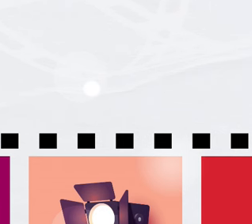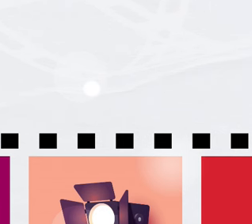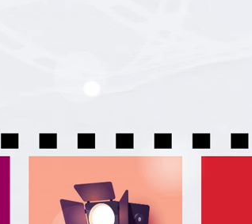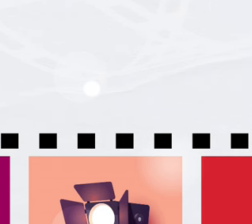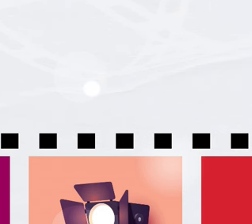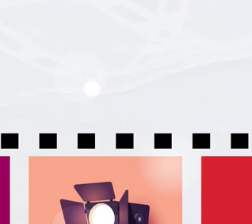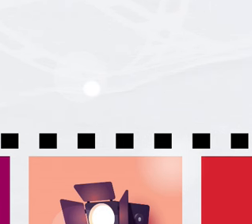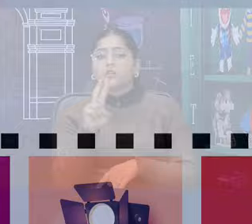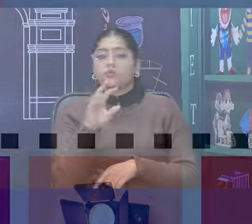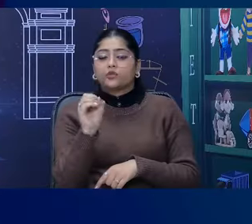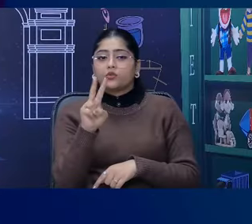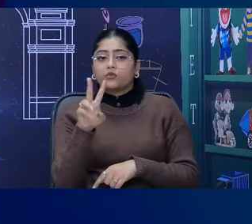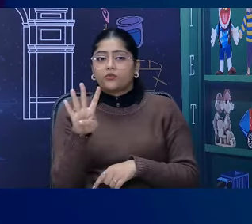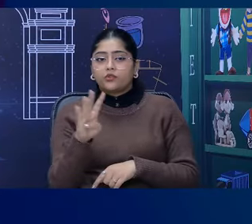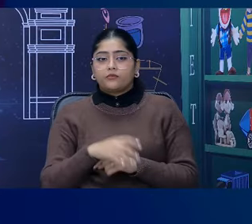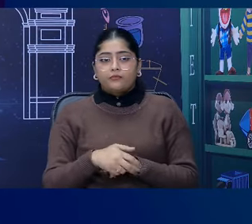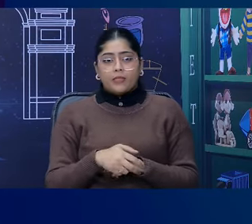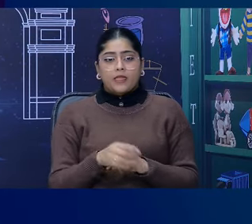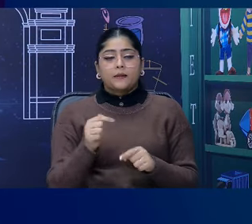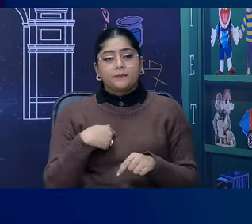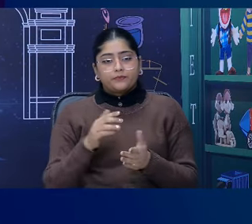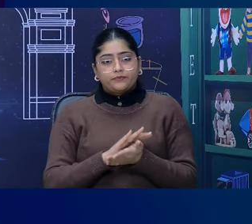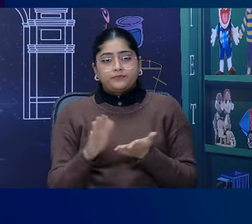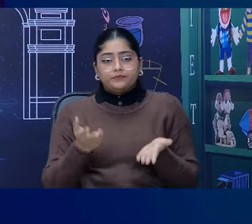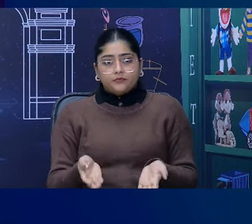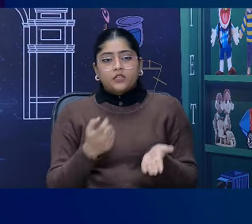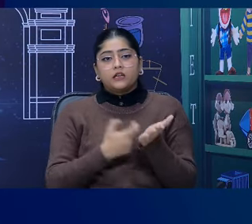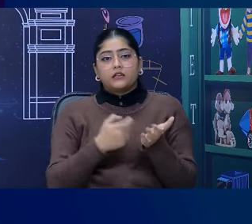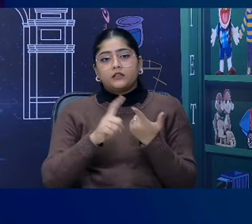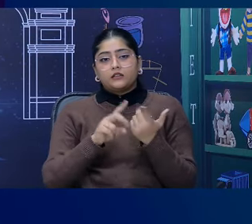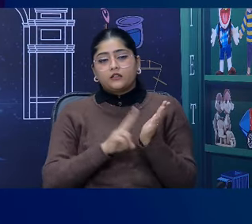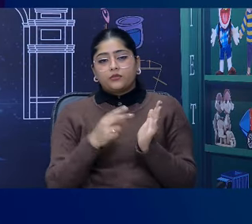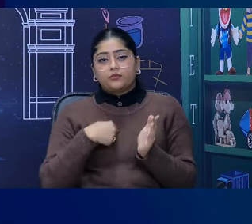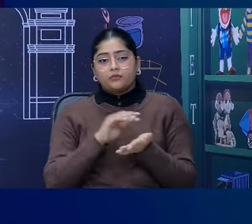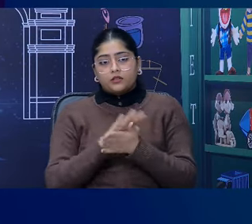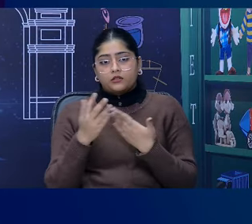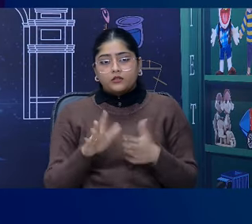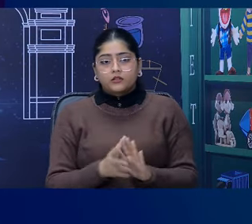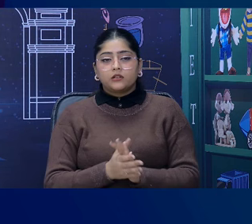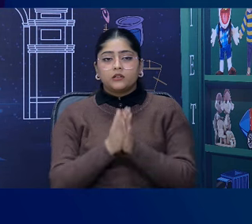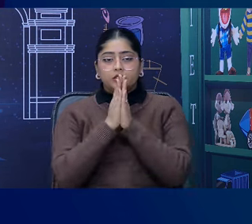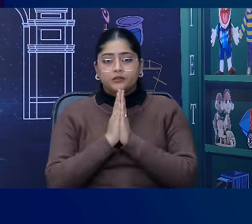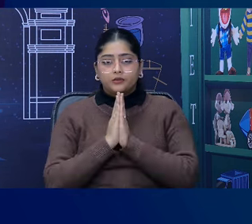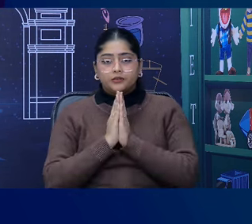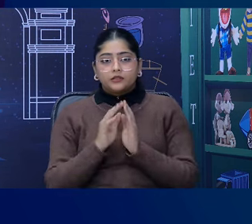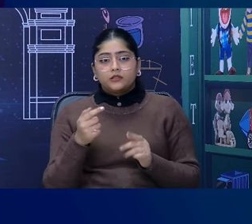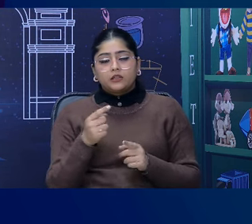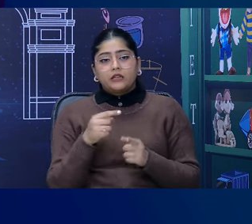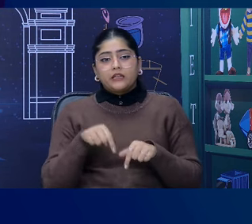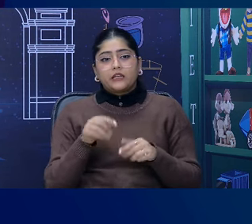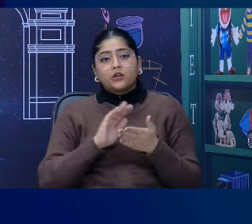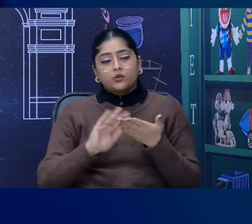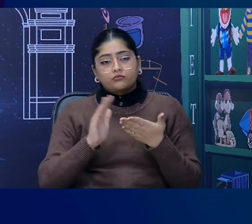प्रविष्टियां भेजने की अंतिम तिथि है और इसी के साथ मैं रेणु भट्ट ले लेती हूं आप सभी से अनुमति लेकिन आप बने रहे ई विद्या चैनल्स और